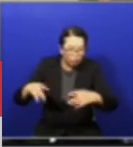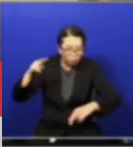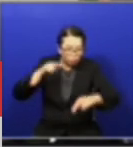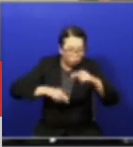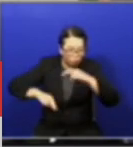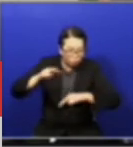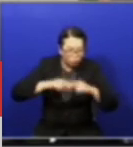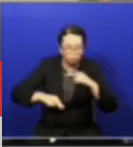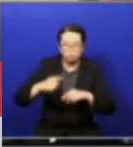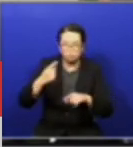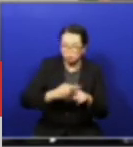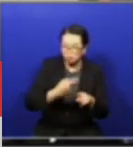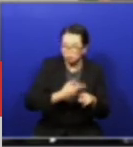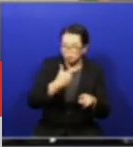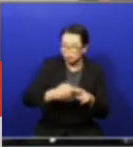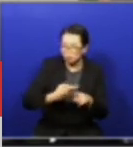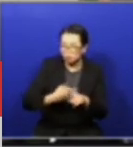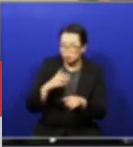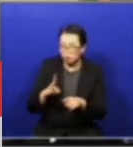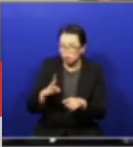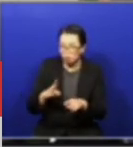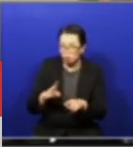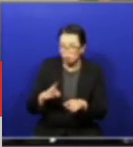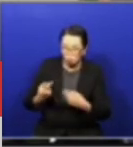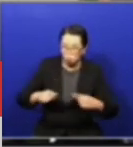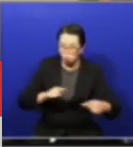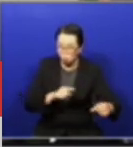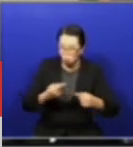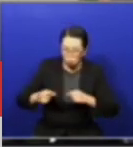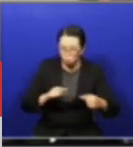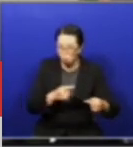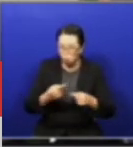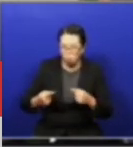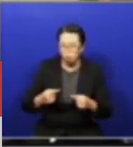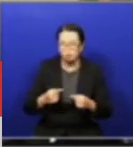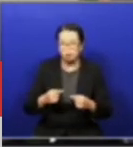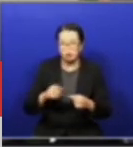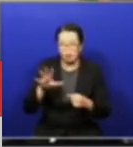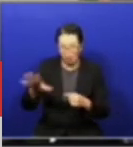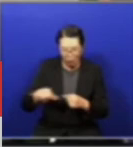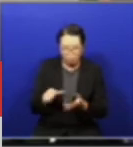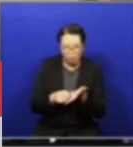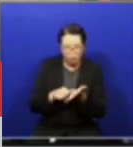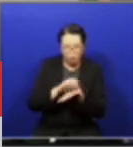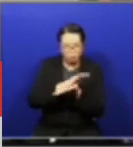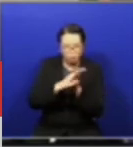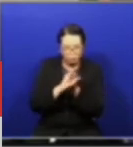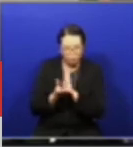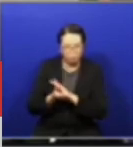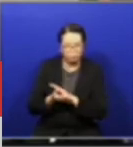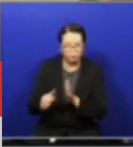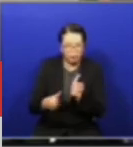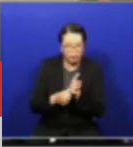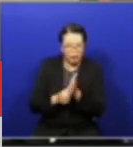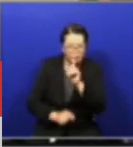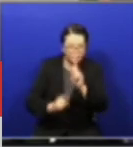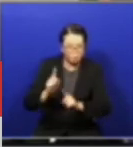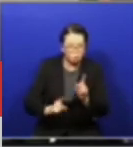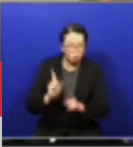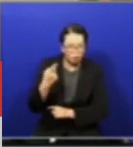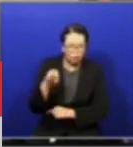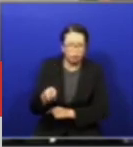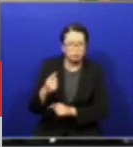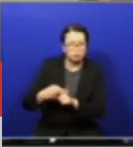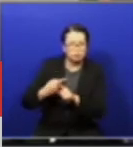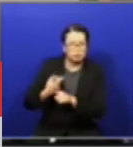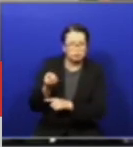6เดือนประชาพิจารณ์มีข้อทักท้วงท่วงติงอะไรก็แล้วแต่เอามาแก้ไขปรับปรุงและดำเนินการประมูลครับนี่18เดือนจนกระทั่